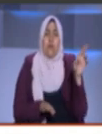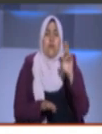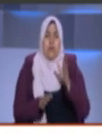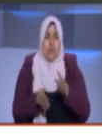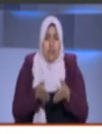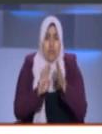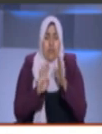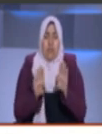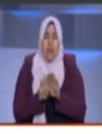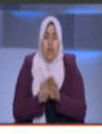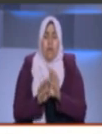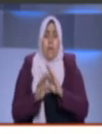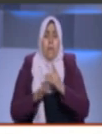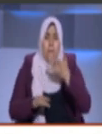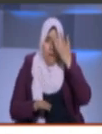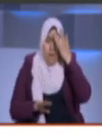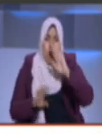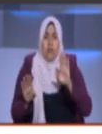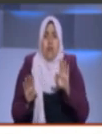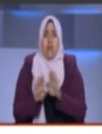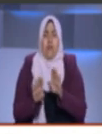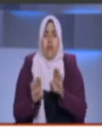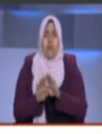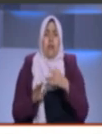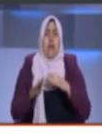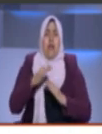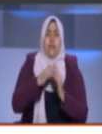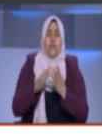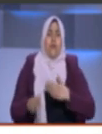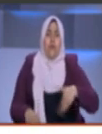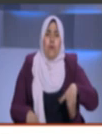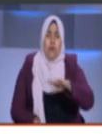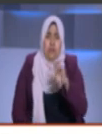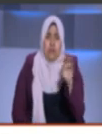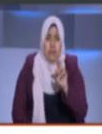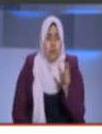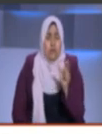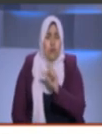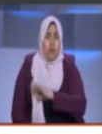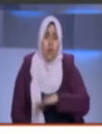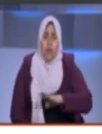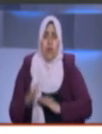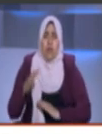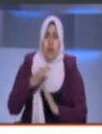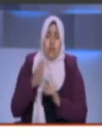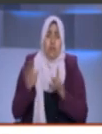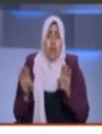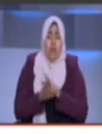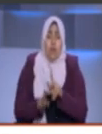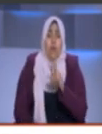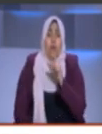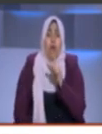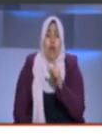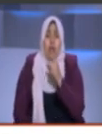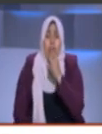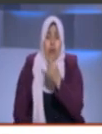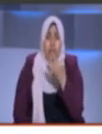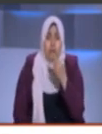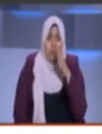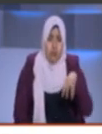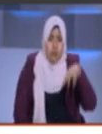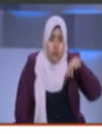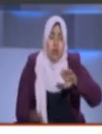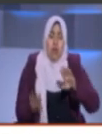نقفل المعابد، وقدمت اعتذار لكل الجاليات الدينيه. كل المساجد في المانيا هتفضل مقفوله لحد 31 اغسطس لحد نهايه شهر اغسطس، زيها